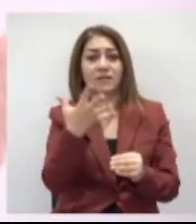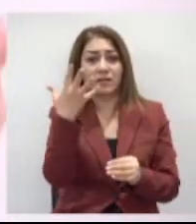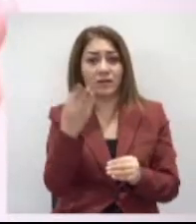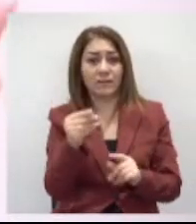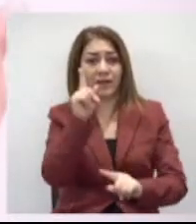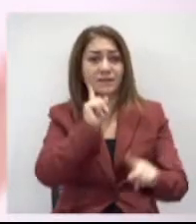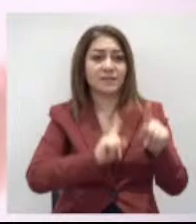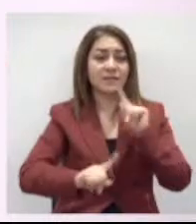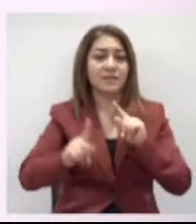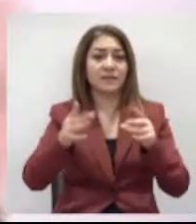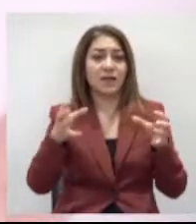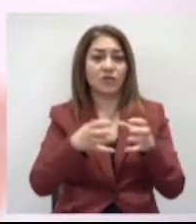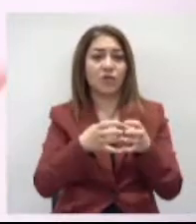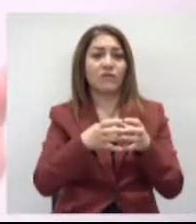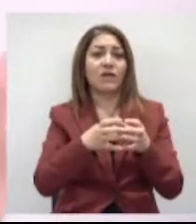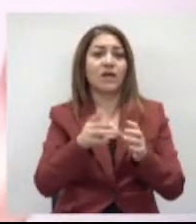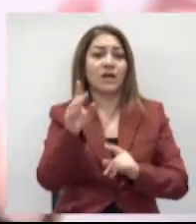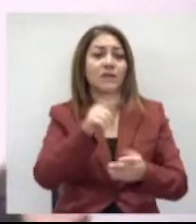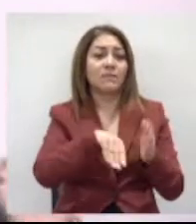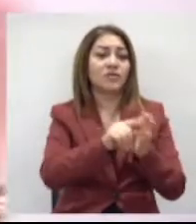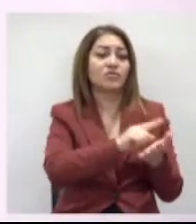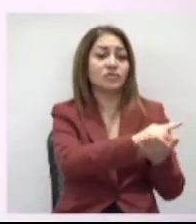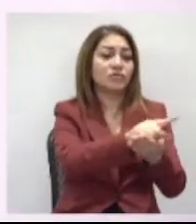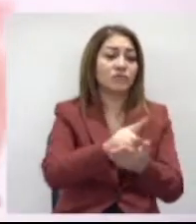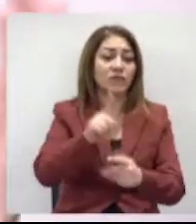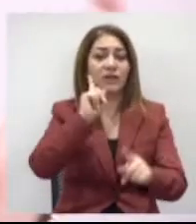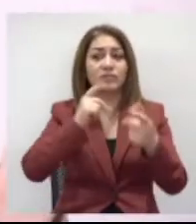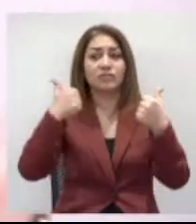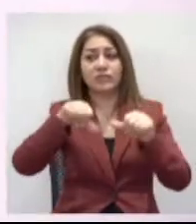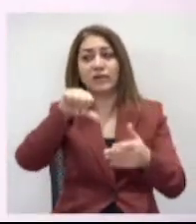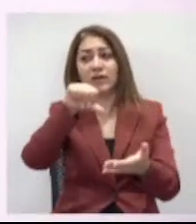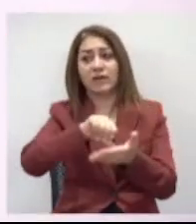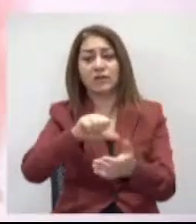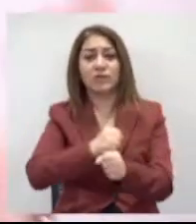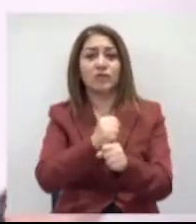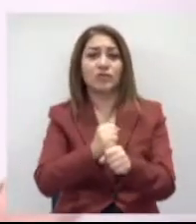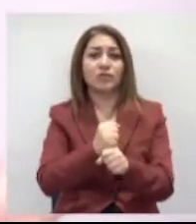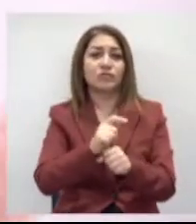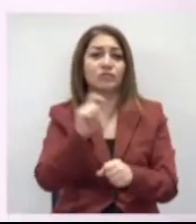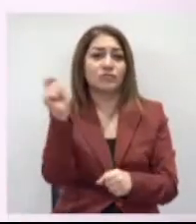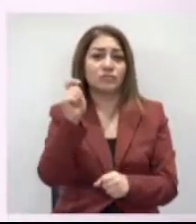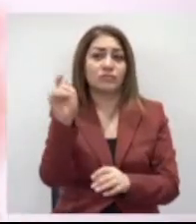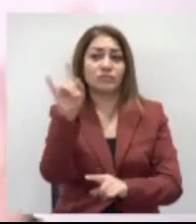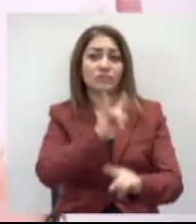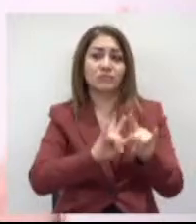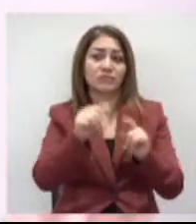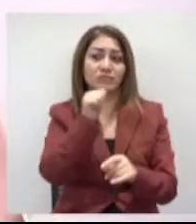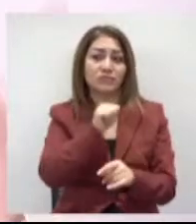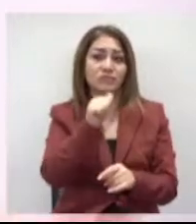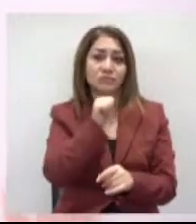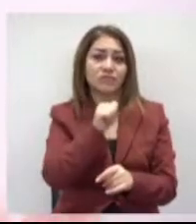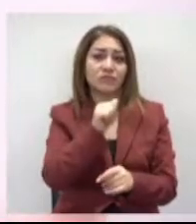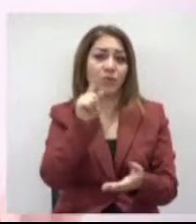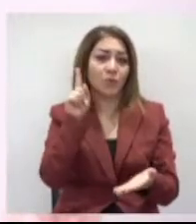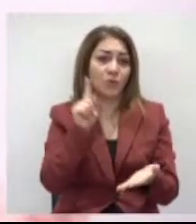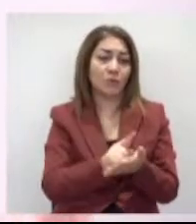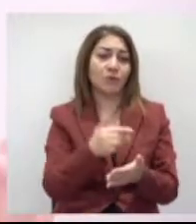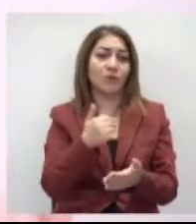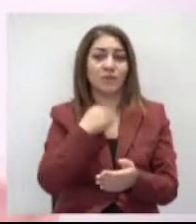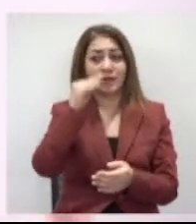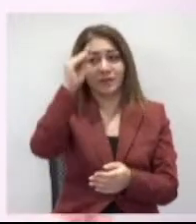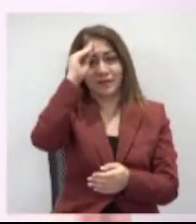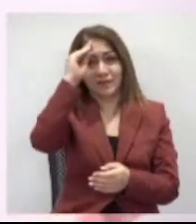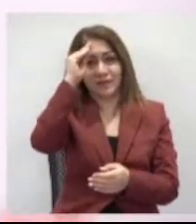միջև հանձնաժողովը կանի իր համոզումները իր ներսում, խորհրդի անդամներն էլ սուրճի շուրջ իրար կհամոզեն, եթե անպայման ուզում են